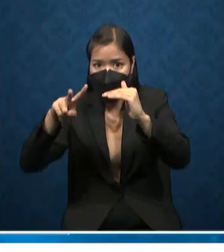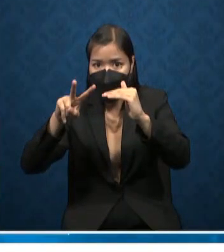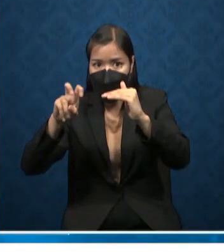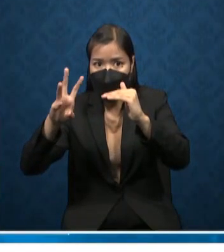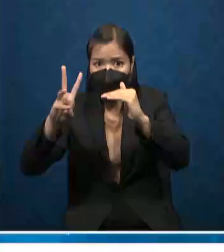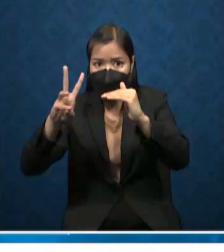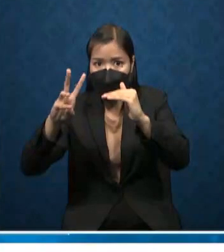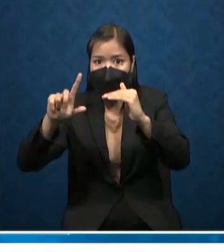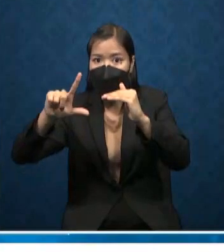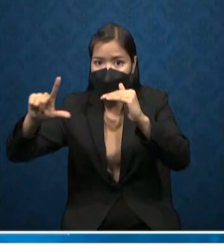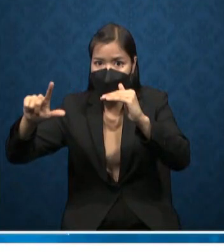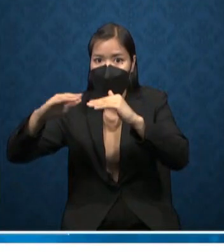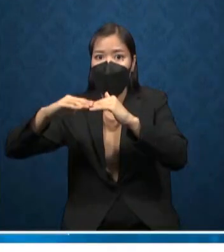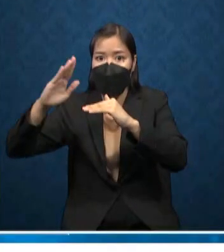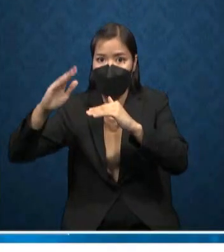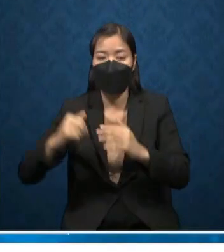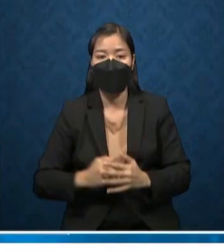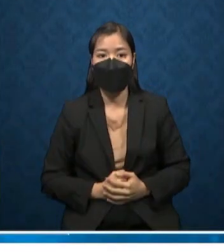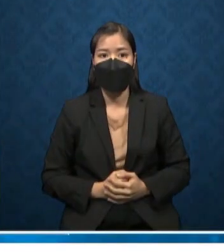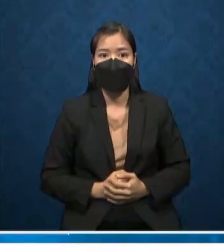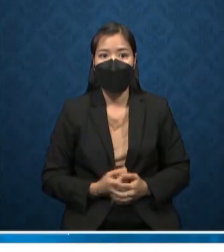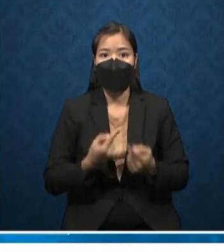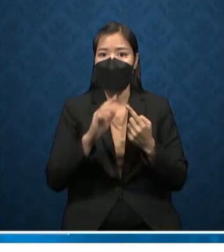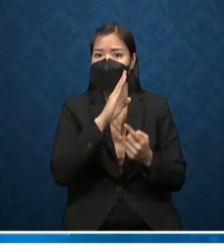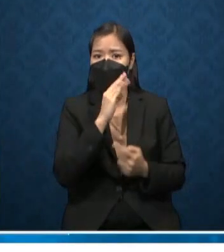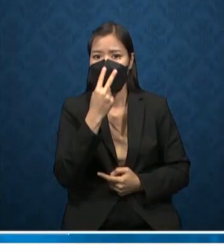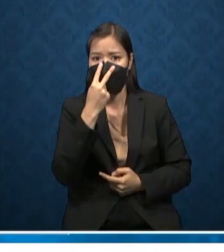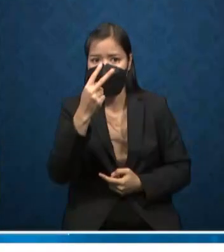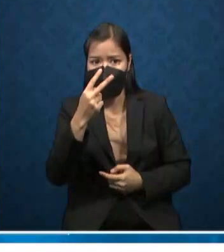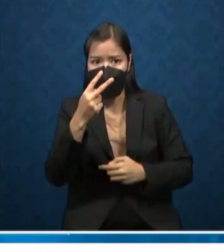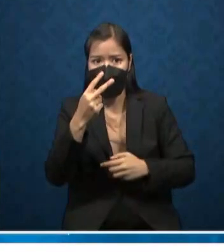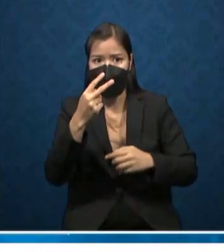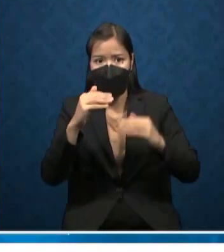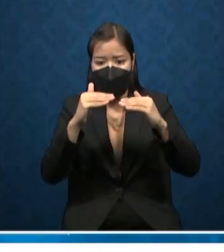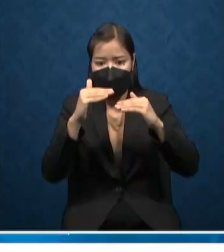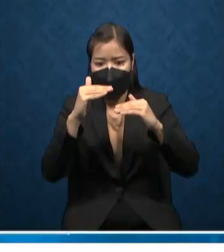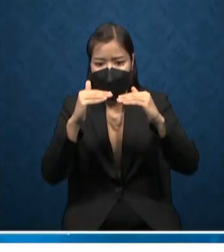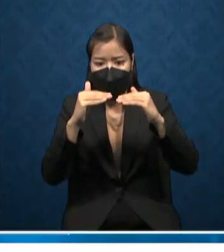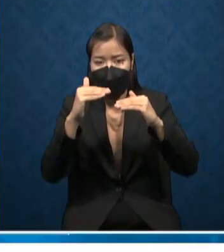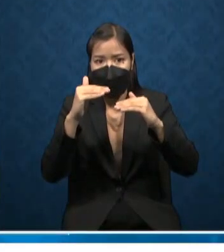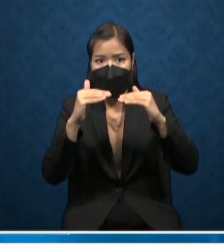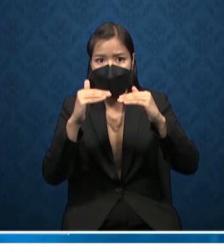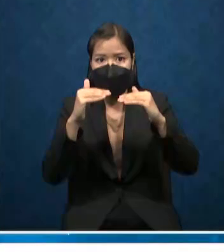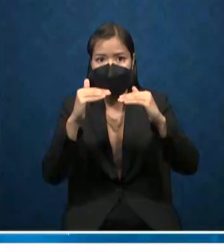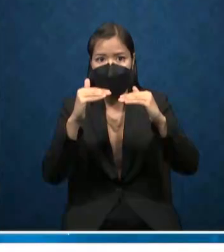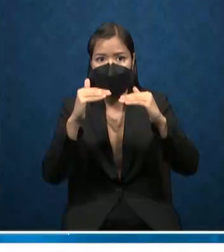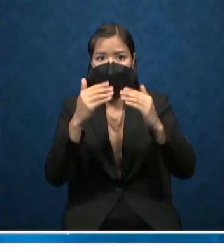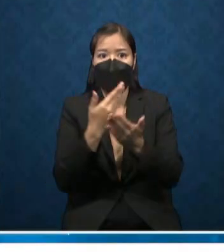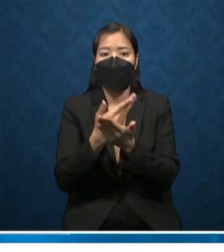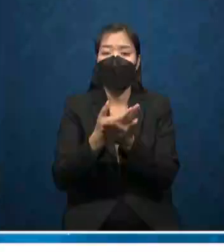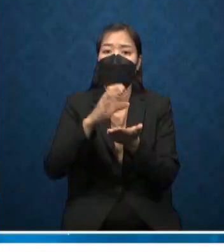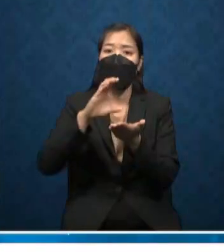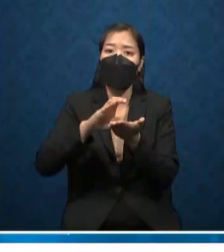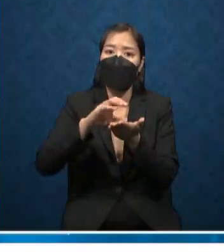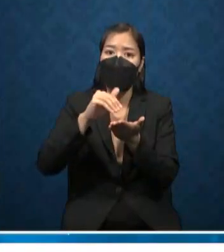27,206 ล้านบาทเศษนะครับแต่ว่าถ้าดูสัดส่วนแล้วสัดส่วนเนี่ยยังมากกว่าสัดส่วนของงบกลางเมื่อเทียบ